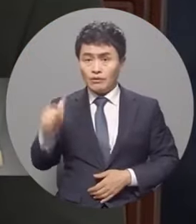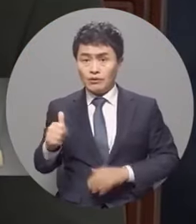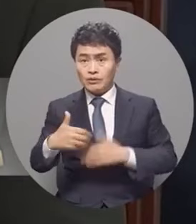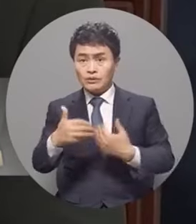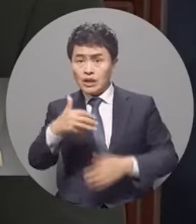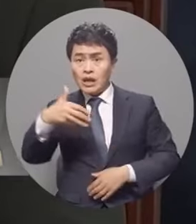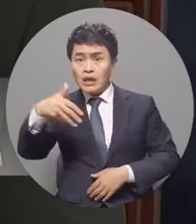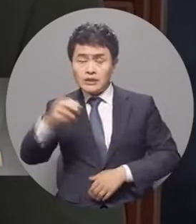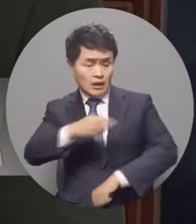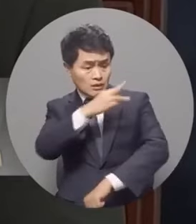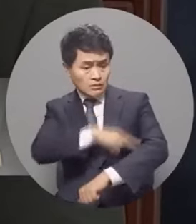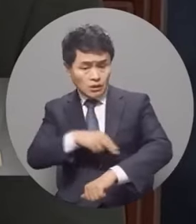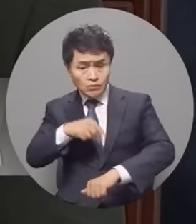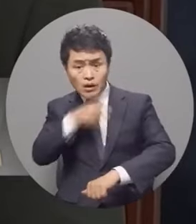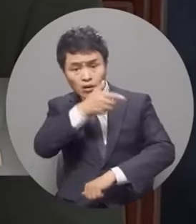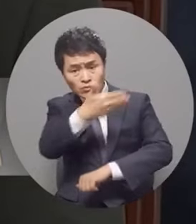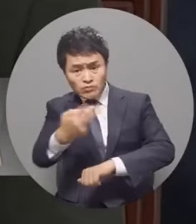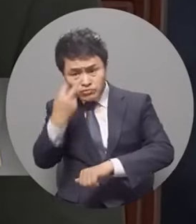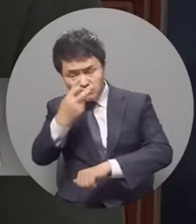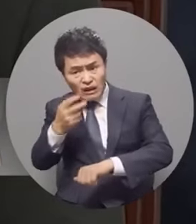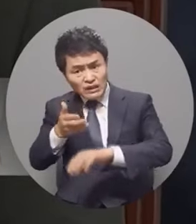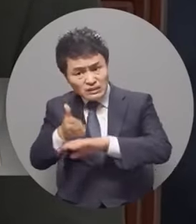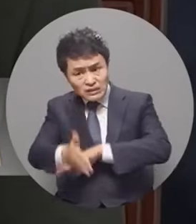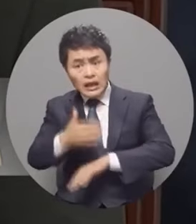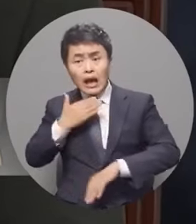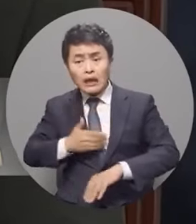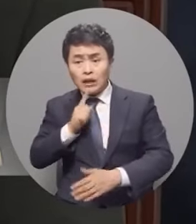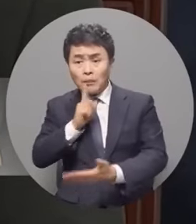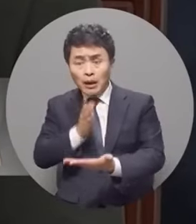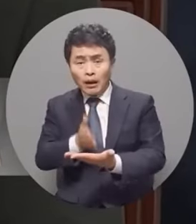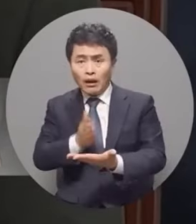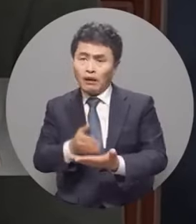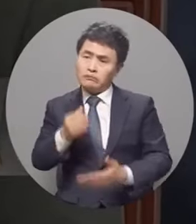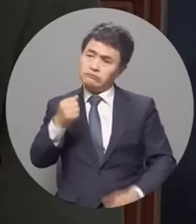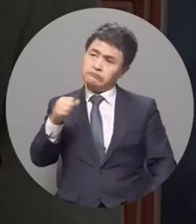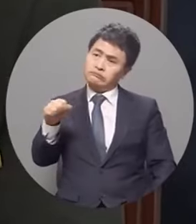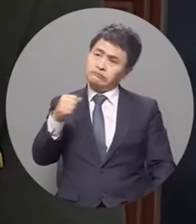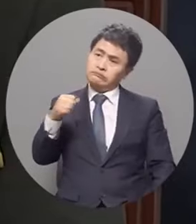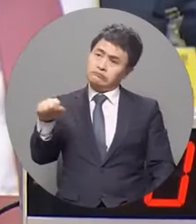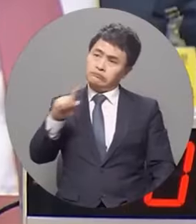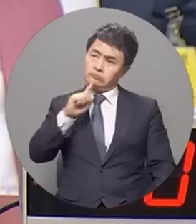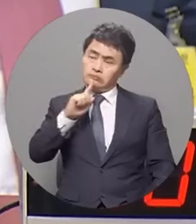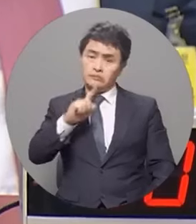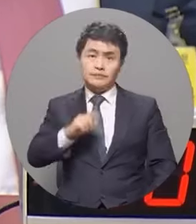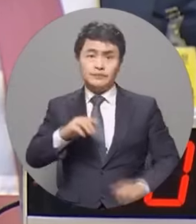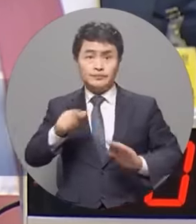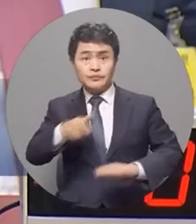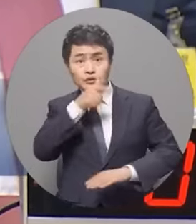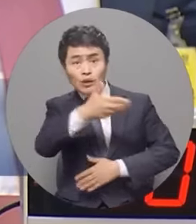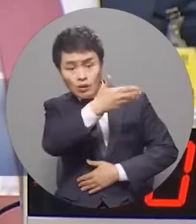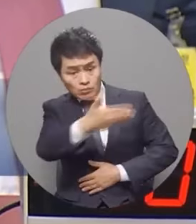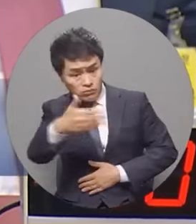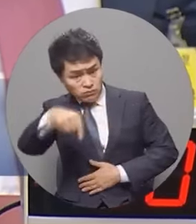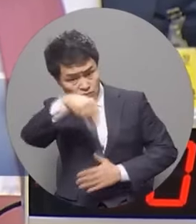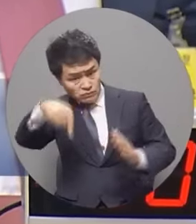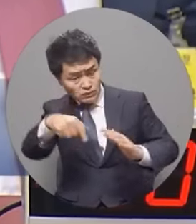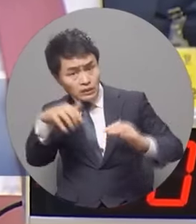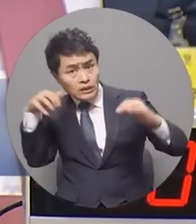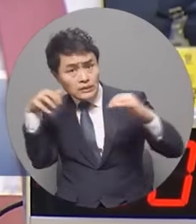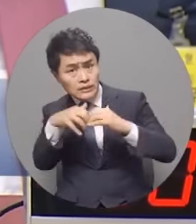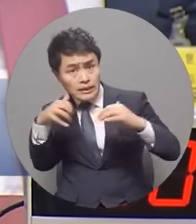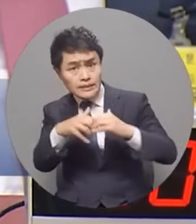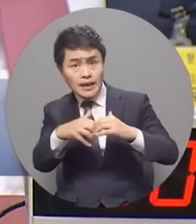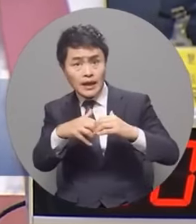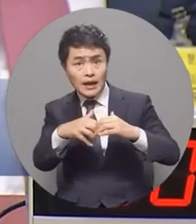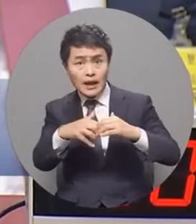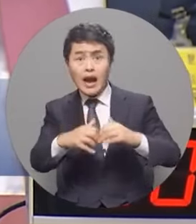최상병의 수중수색 사실을 뒤늦게 알았다고 증언하자 고개를 절레절레 흔듭니다. 물속에서 작전을 했다는